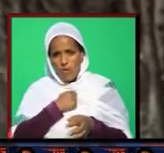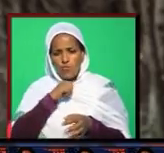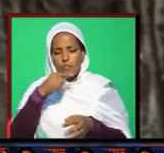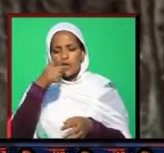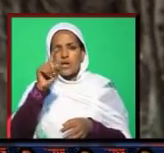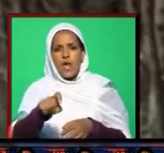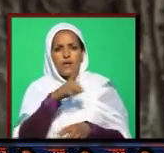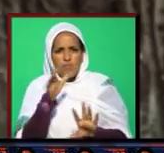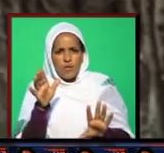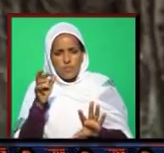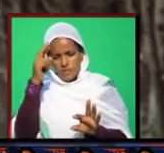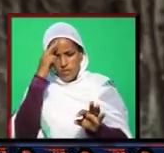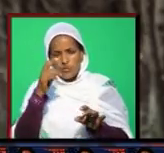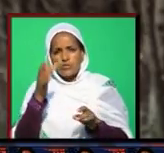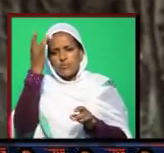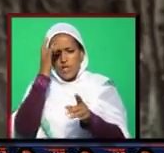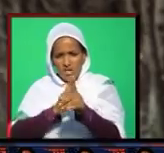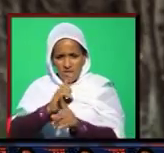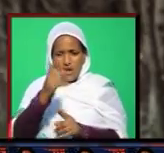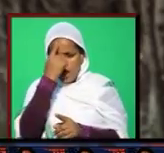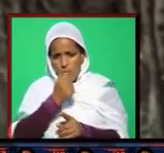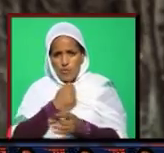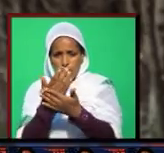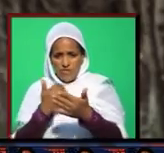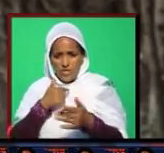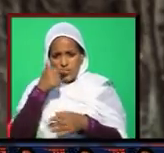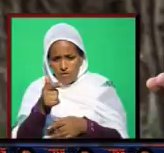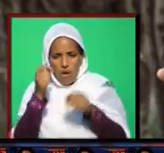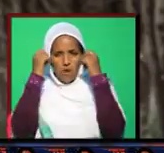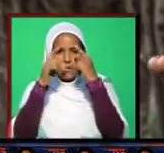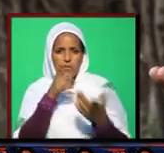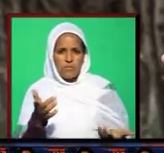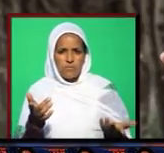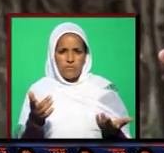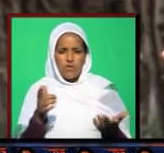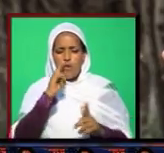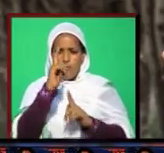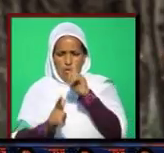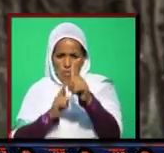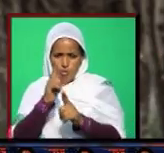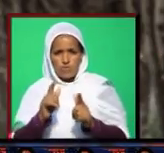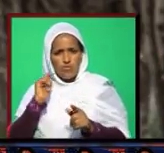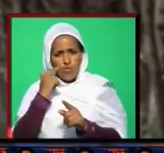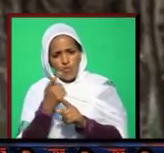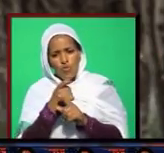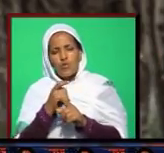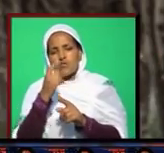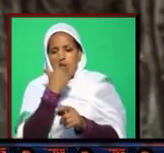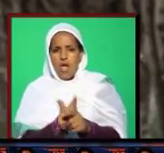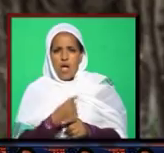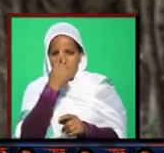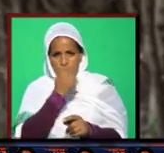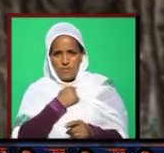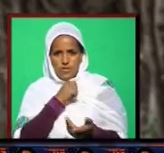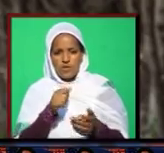መነገር እንደማይገባ ለምን ዝም ብለን ቀጥታ ሄደን ከማመናቸው በፊት ብንነግራቸው ስለማያምኑ ስለማይረዳቸው በቋንቋቸውም እንኳ ቢሆን ማለት